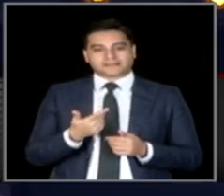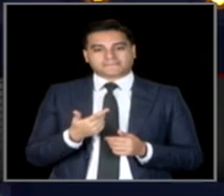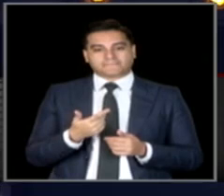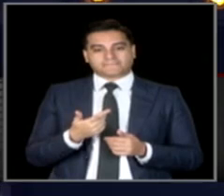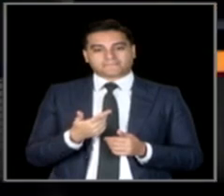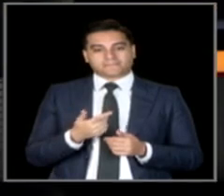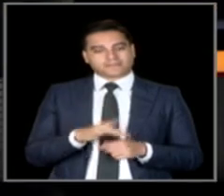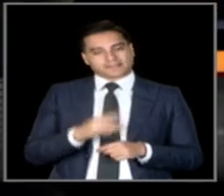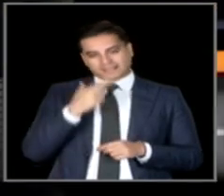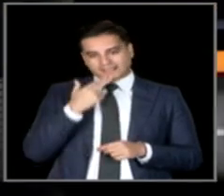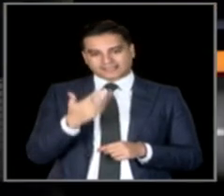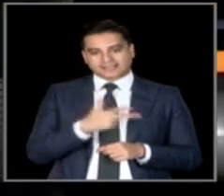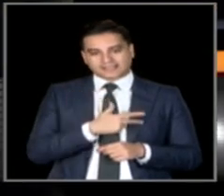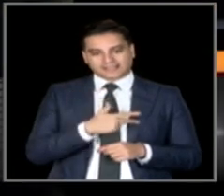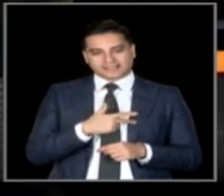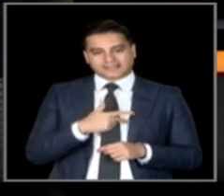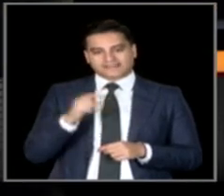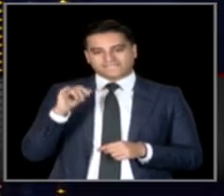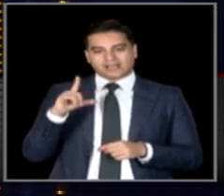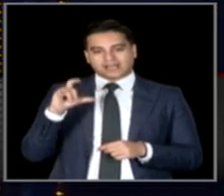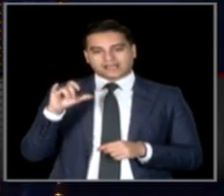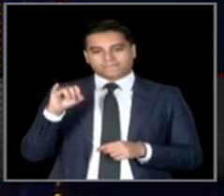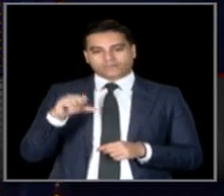مين يا محمدن موسكي